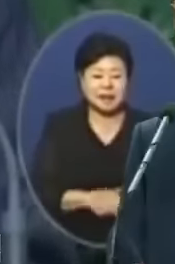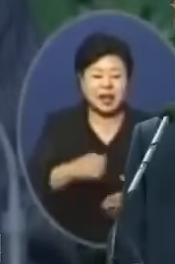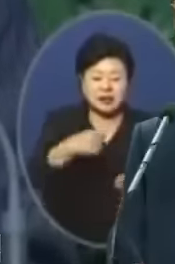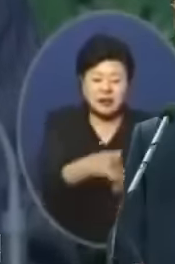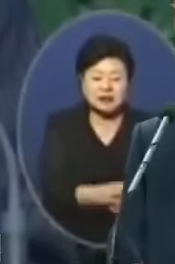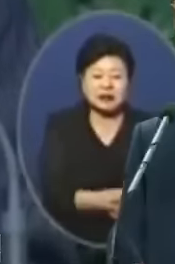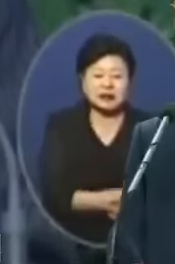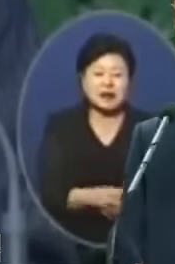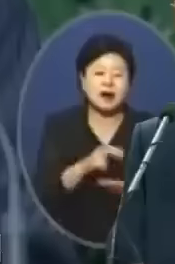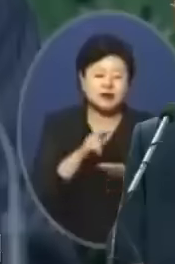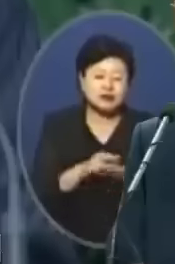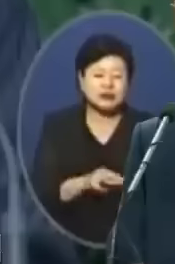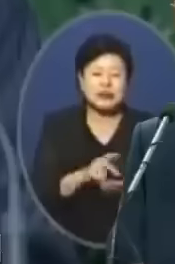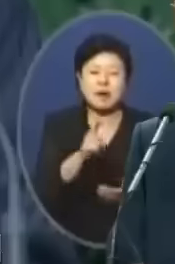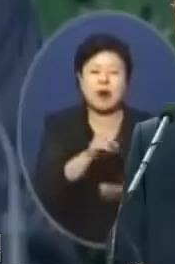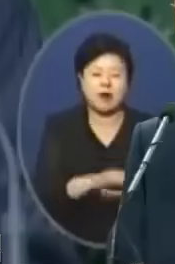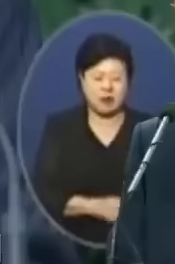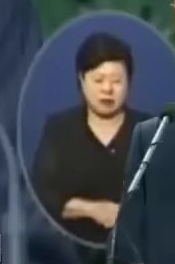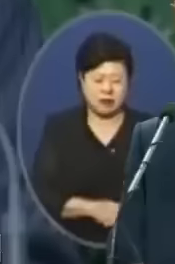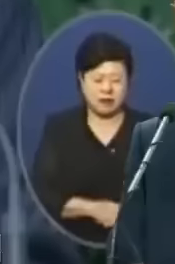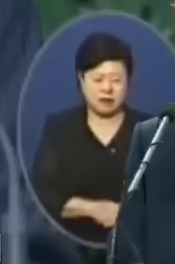결정적인 결함이 있습니다.